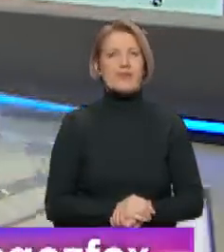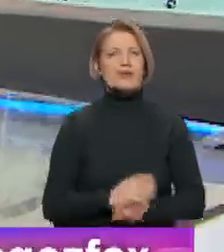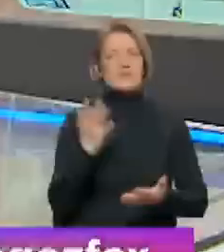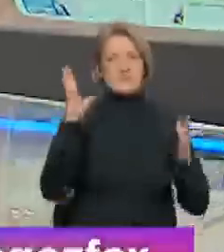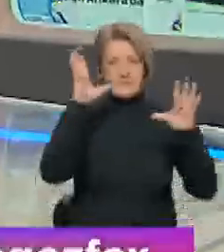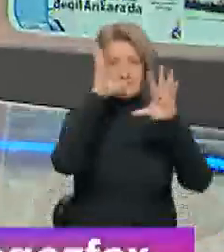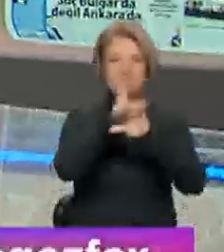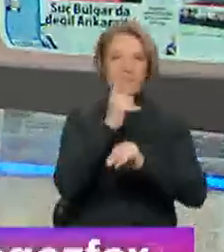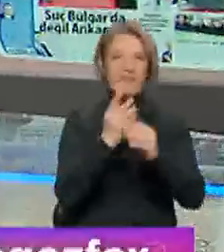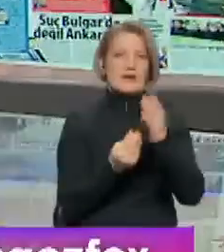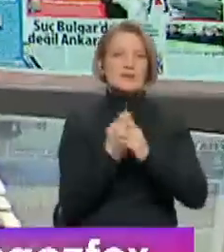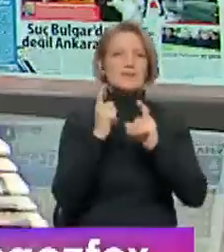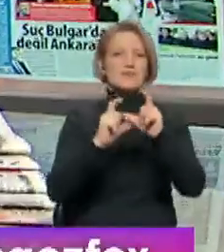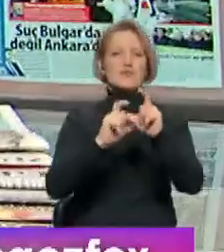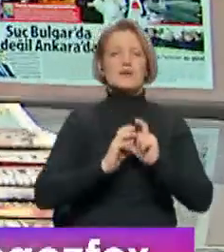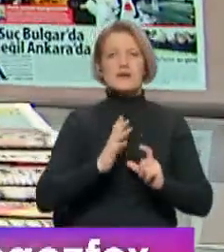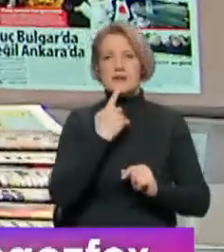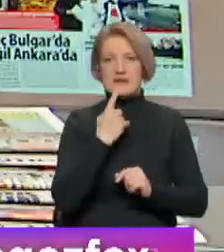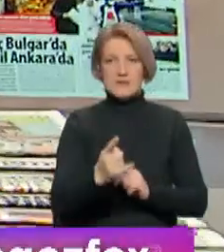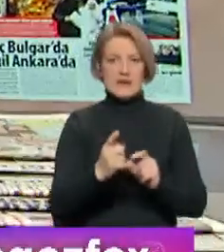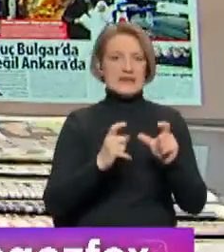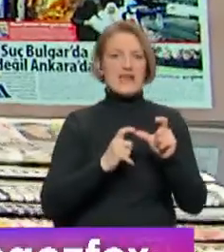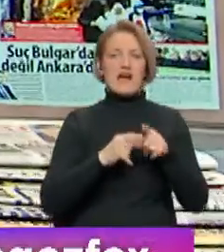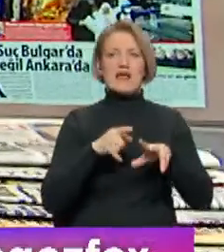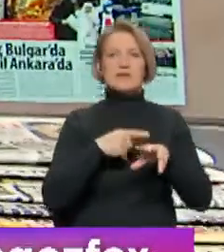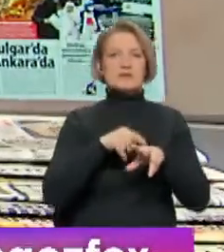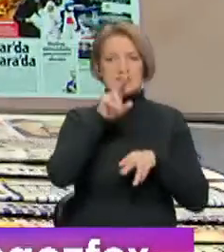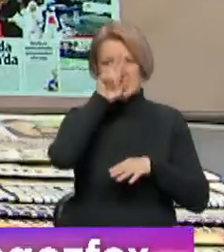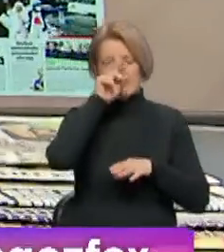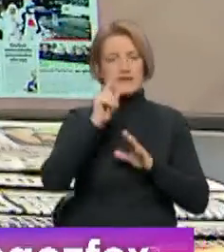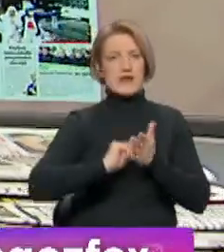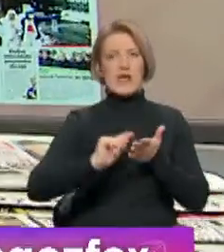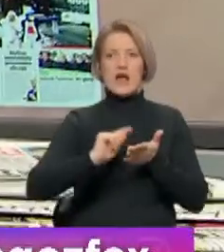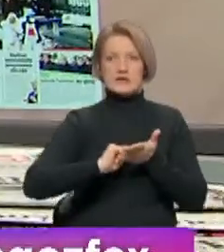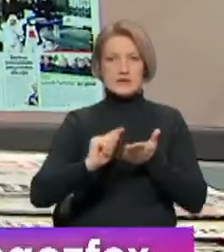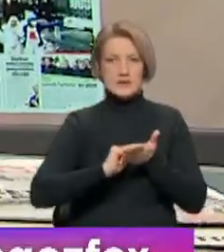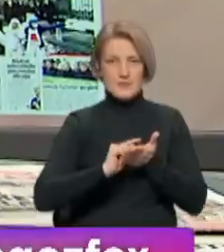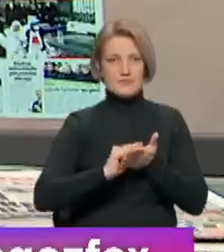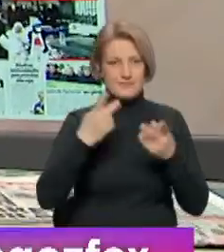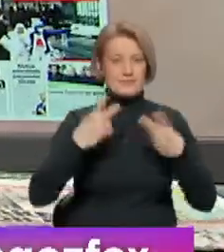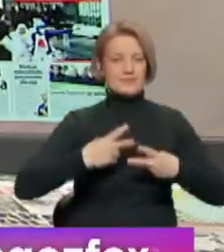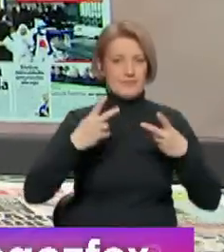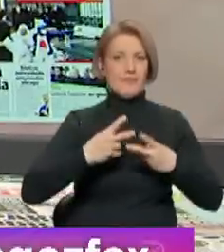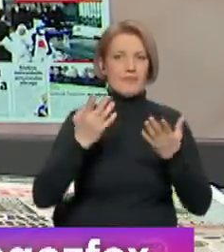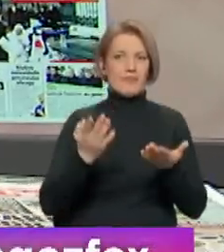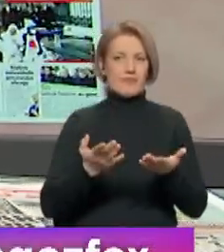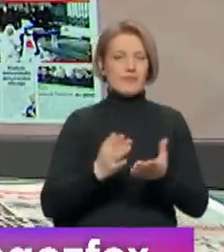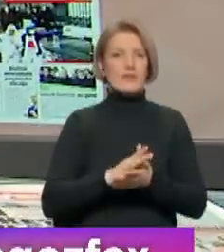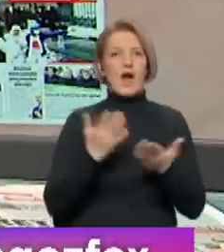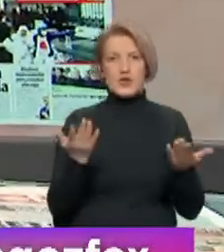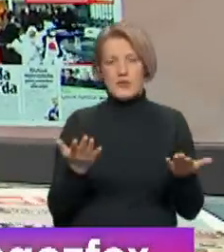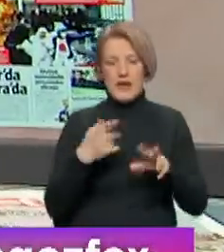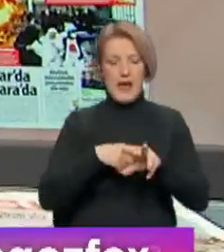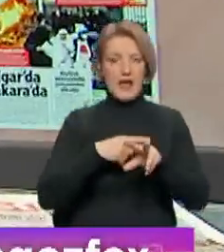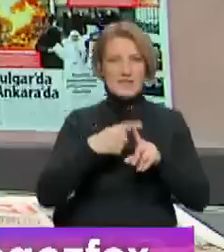karanlık bir sabahtan günaydın demiş Sefer Yılmaz Twitter'dan yazdığı mesajında acaba